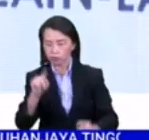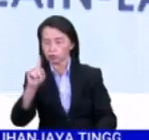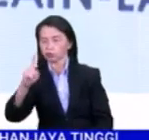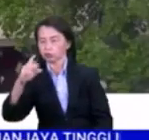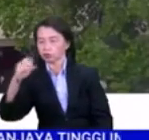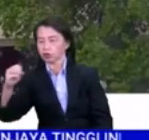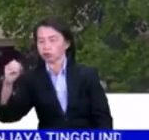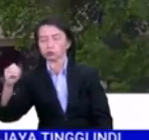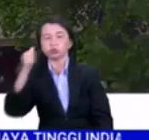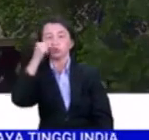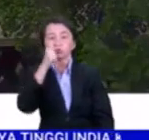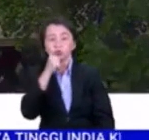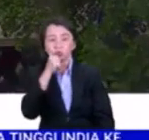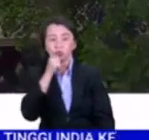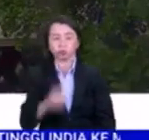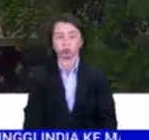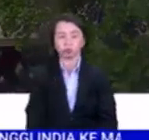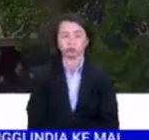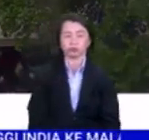wanita.